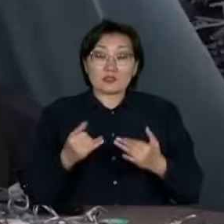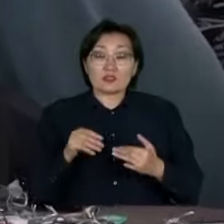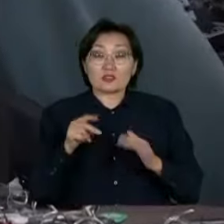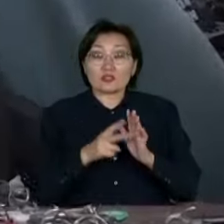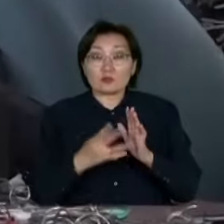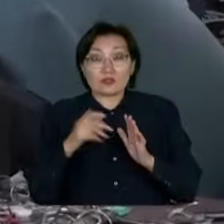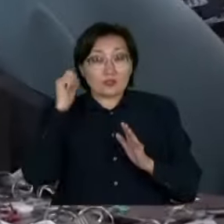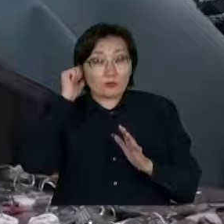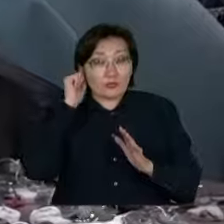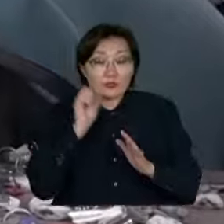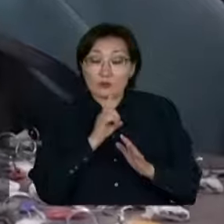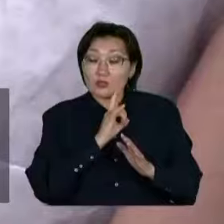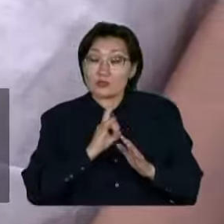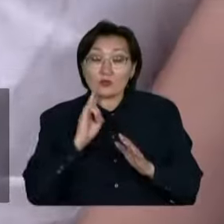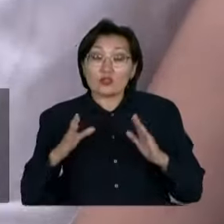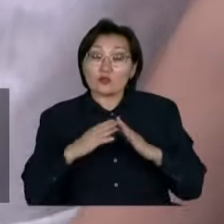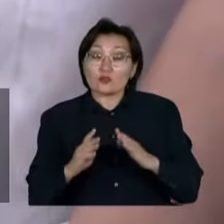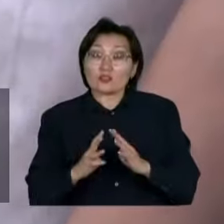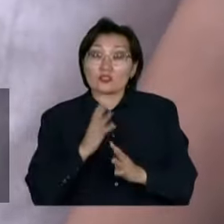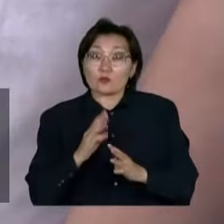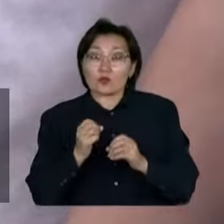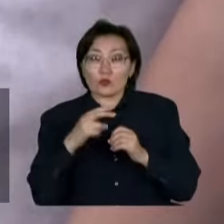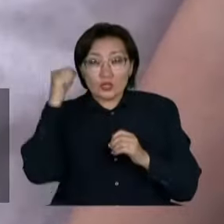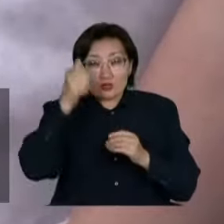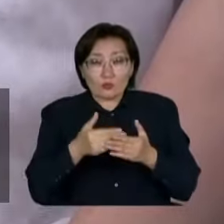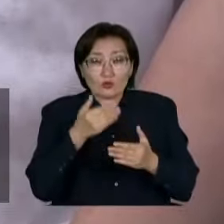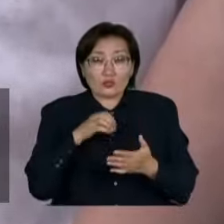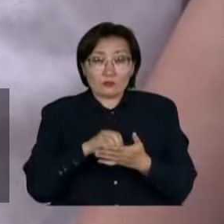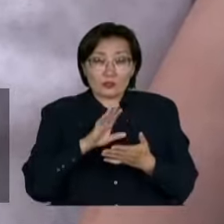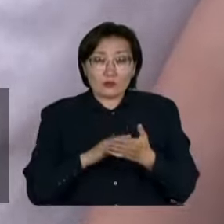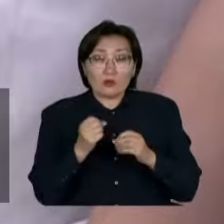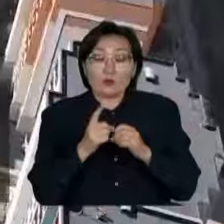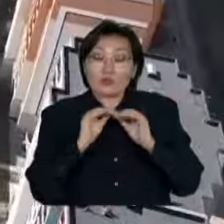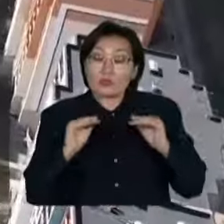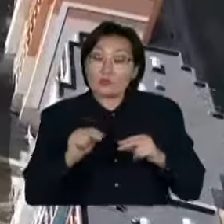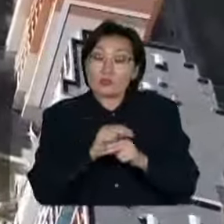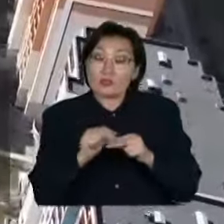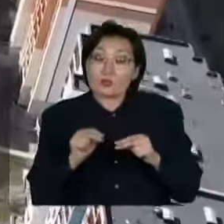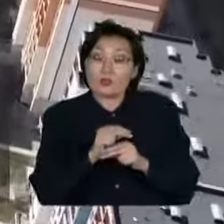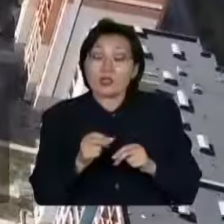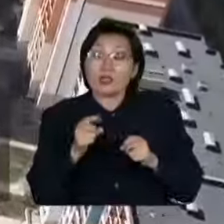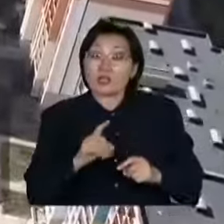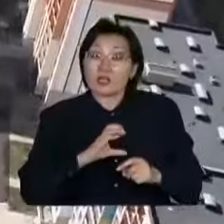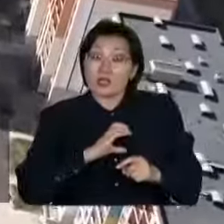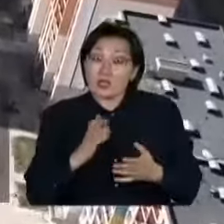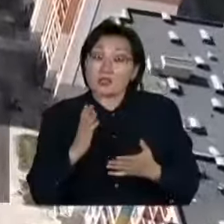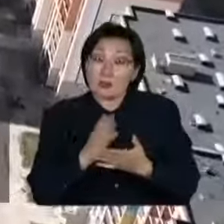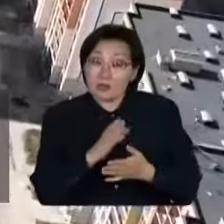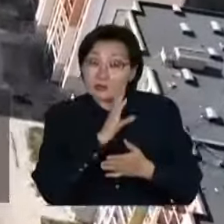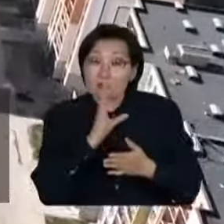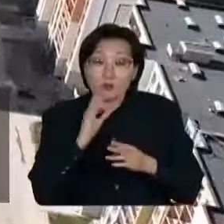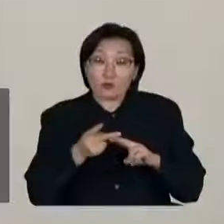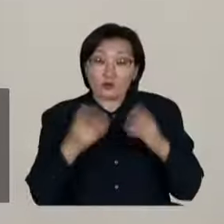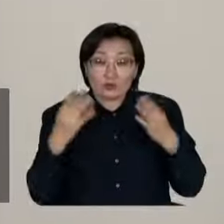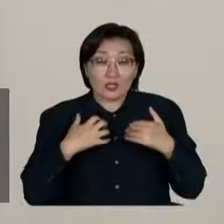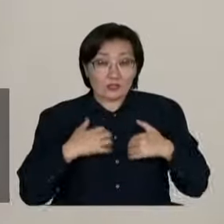75 жастағы Майра Әлібаева үйдің кезегіне 12 жыл бұрын тіркелген, 11 бала тәрбиелеп өсірген алтын алқа иесі бұл күнді асыға күткенін айтады.